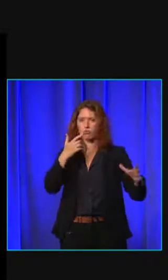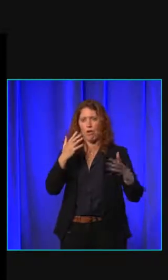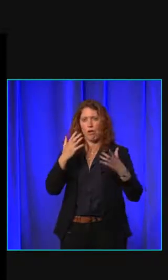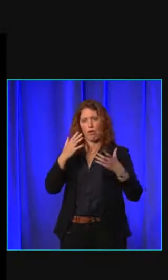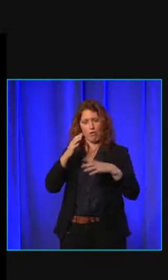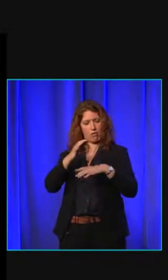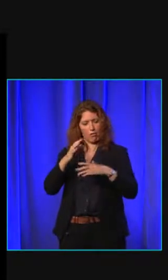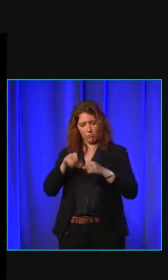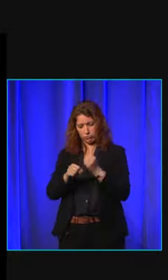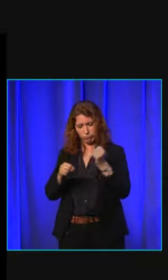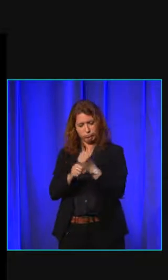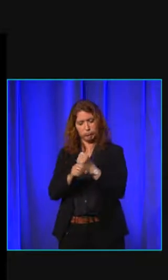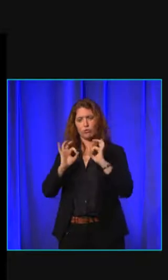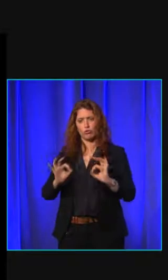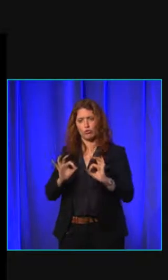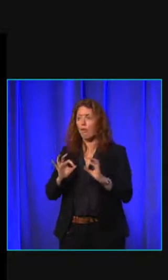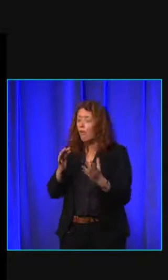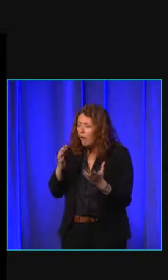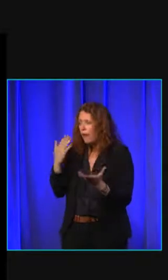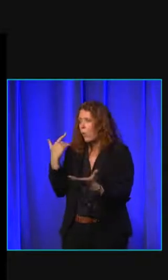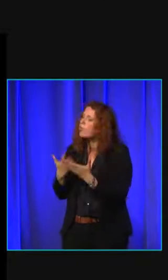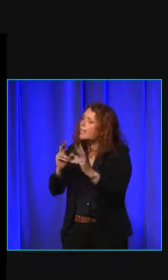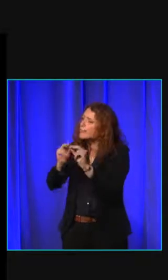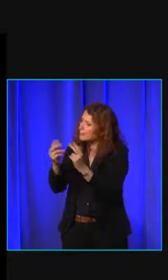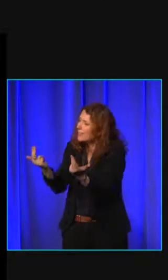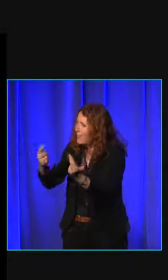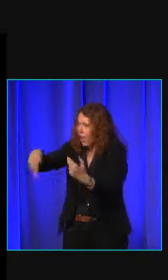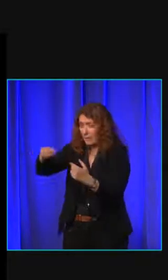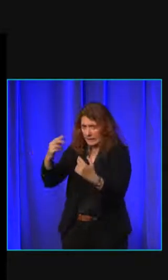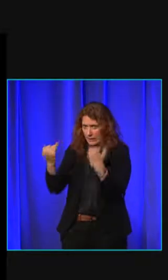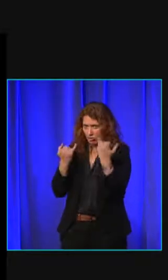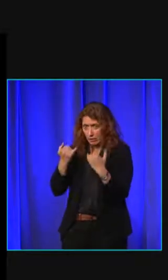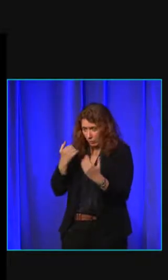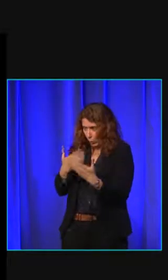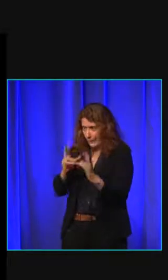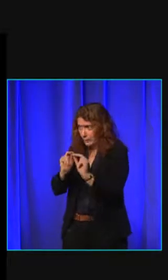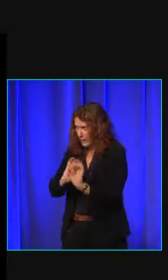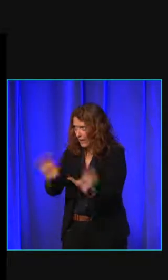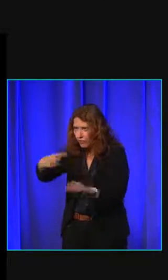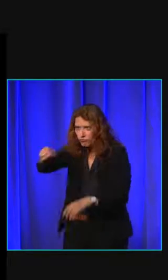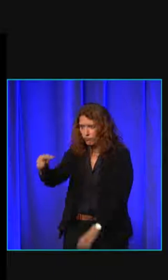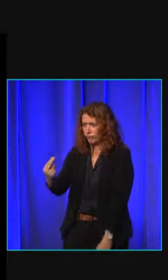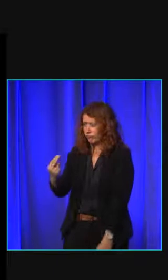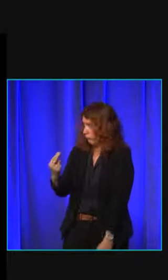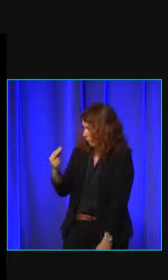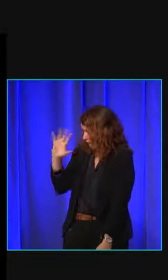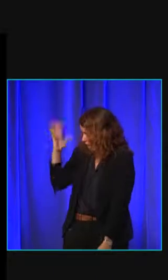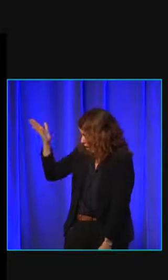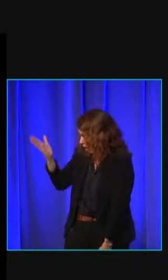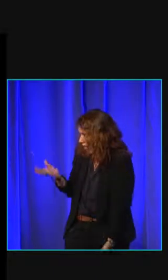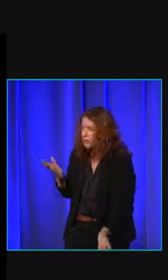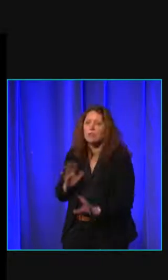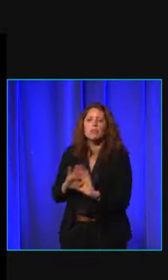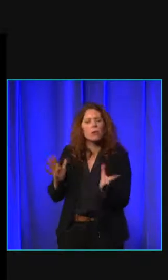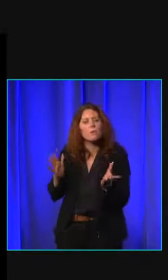hors contexte, vous allez me dire, mais elle est complètement folle, ça ne fonctionne pas. Mais comment je peux voir si ça